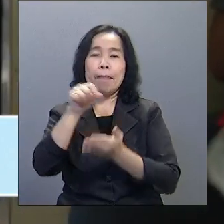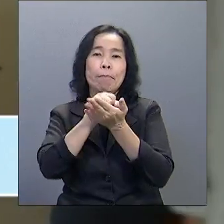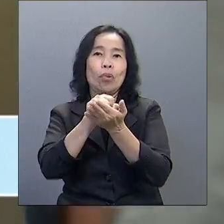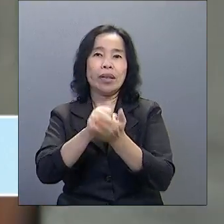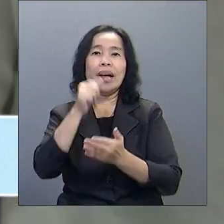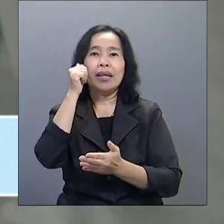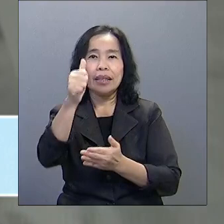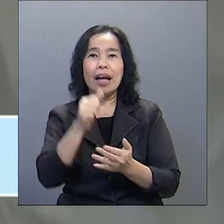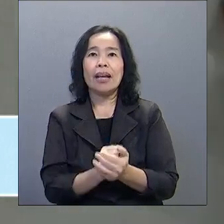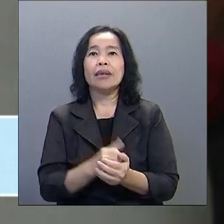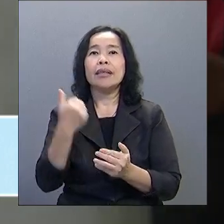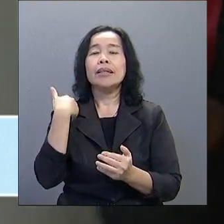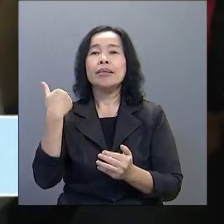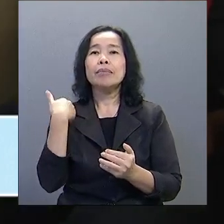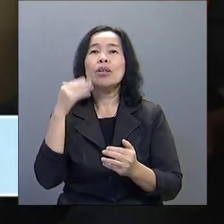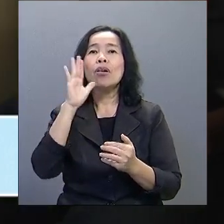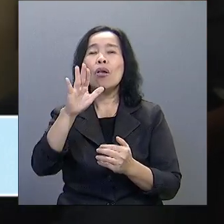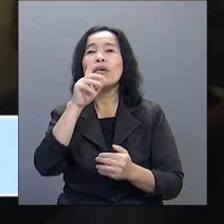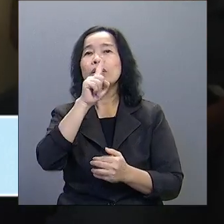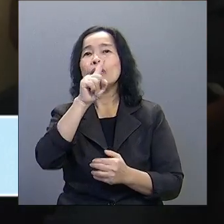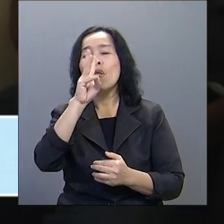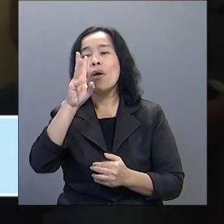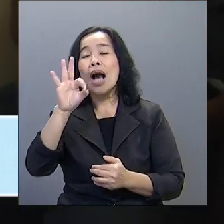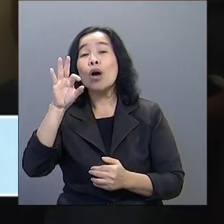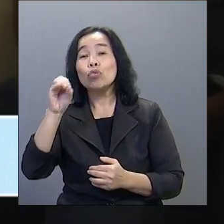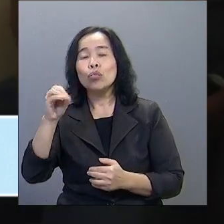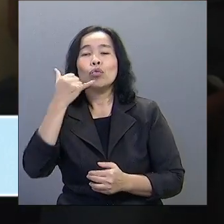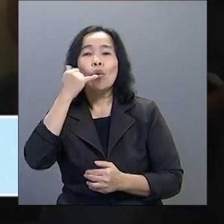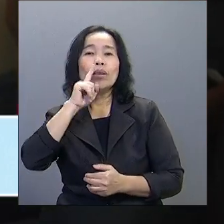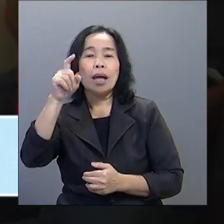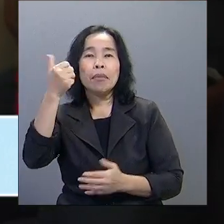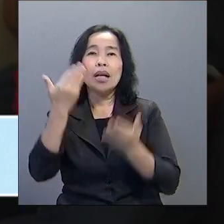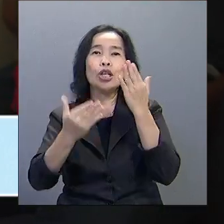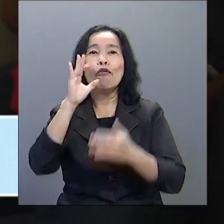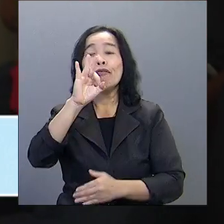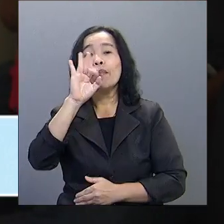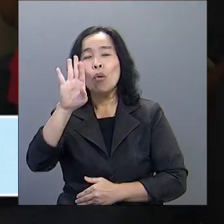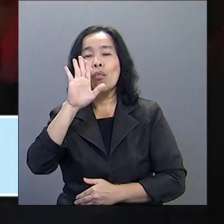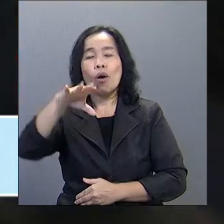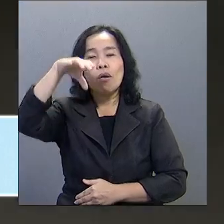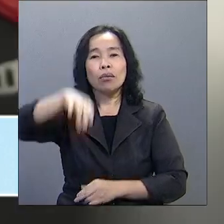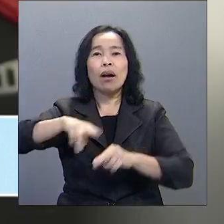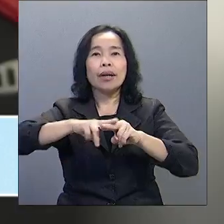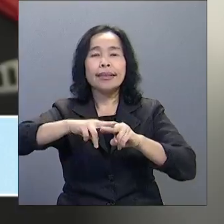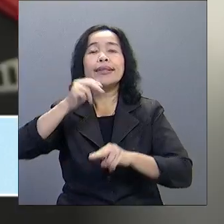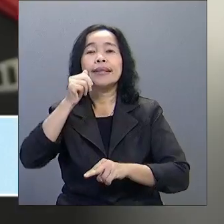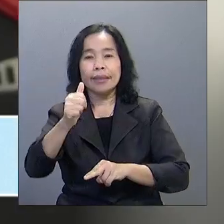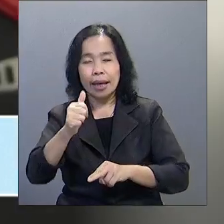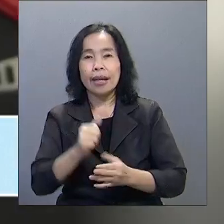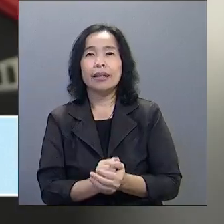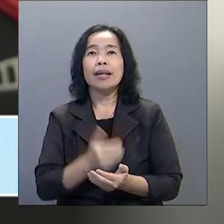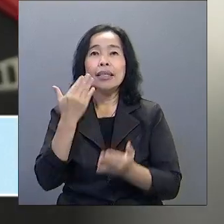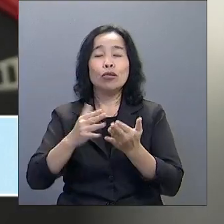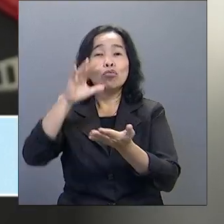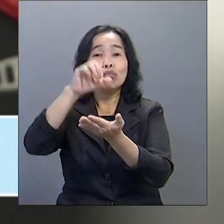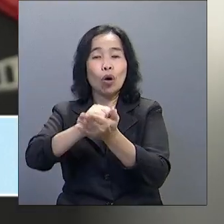หมายเลขโทรศัพท์ 1690ตลอด24ชั่วโมงค่ะหรือ Facebookแฟนเพจ tmperการรถไฟแห่งประเทศไทยหรือจะ